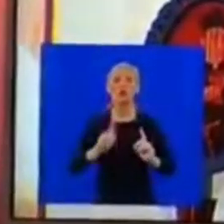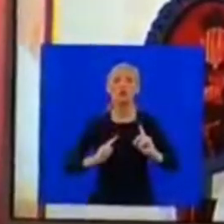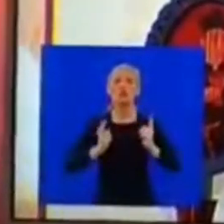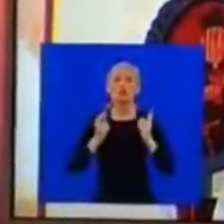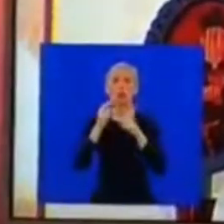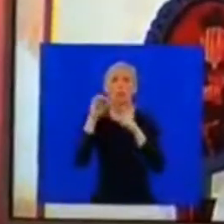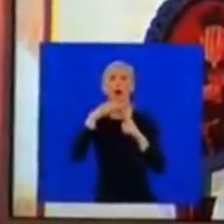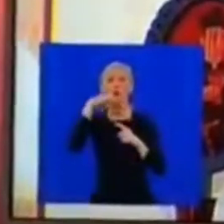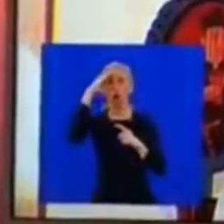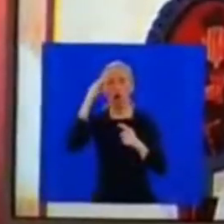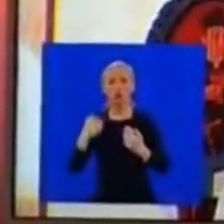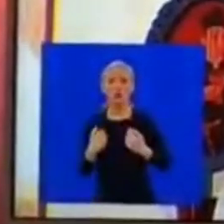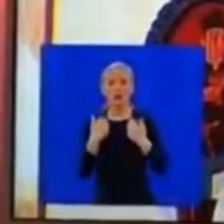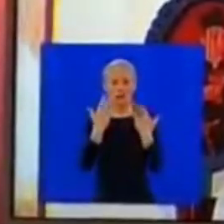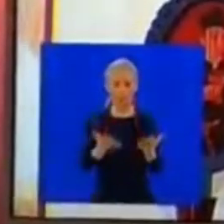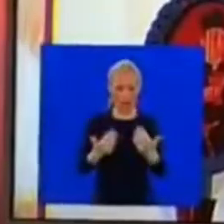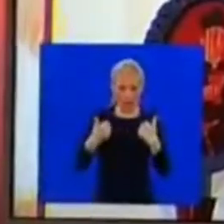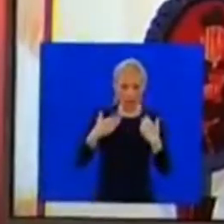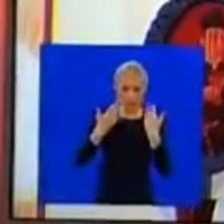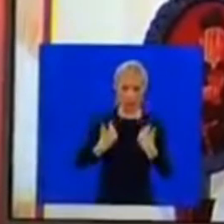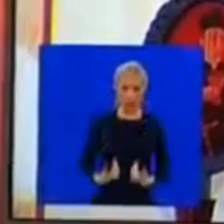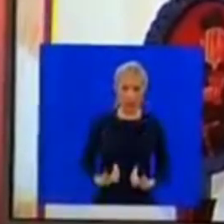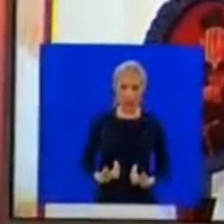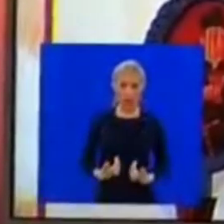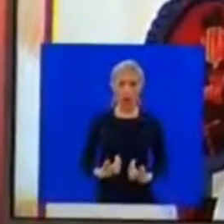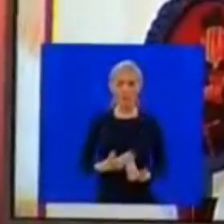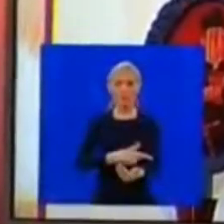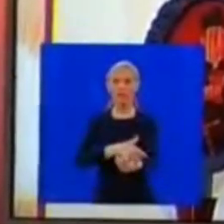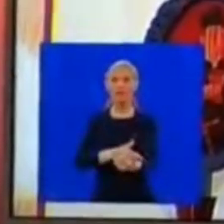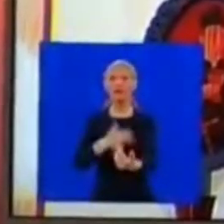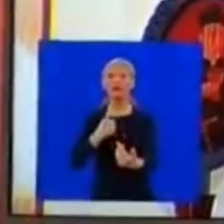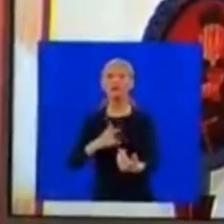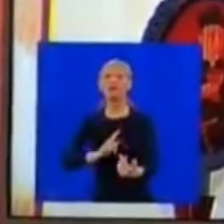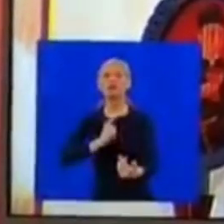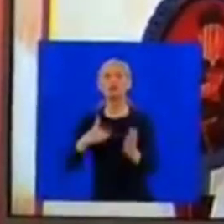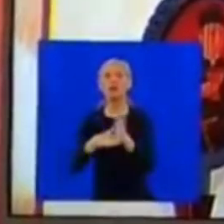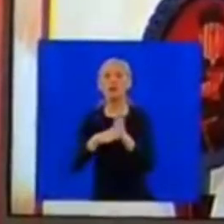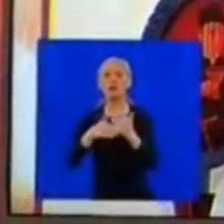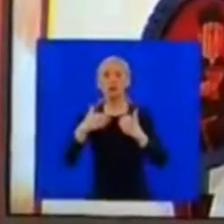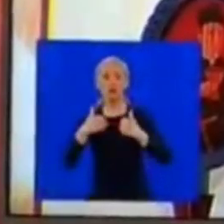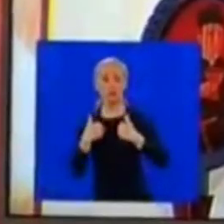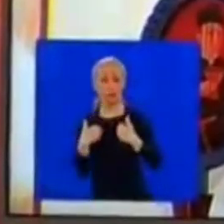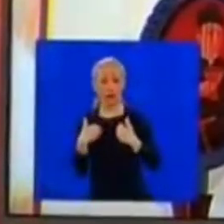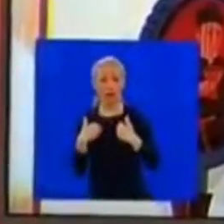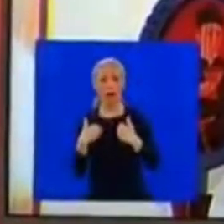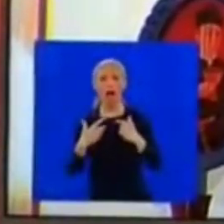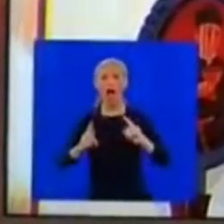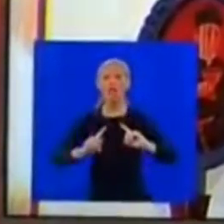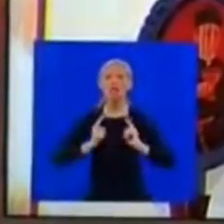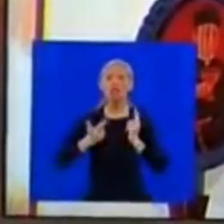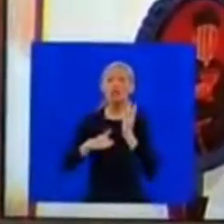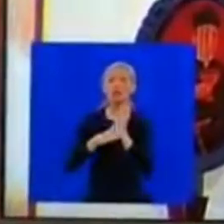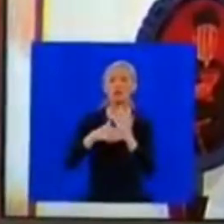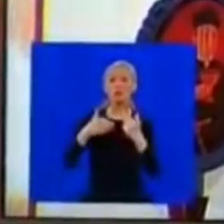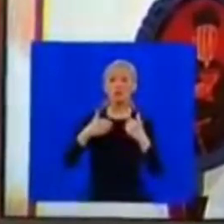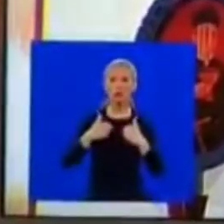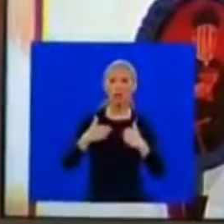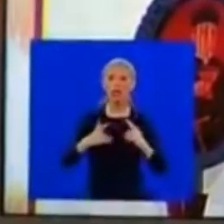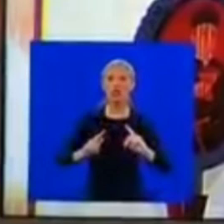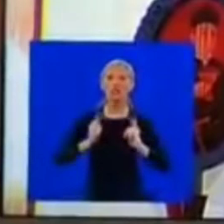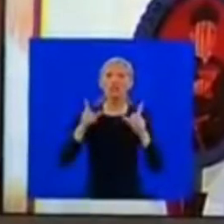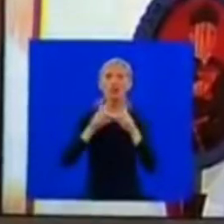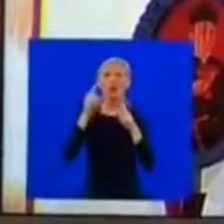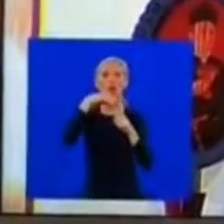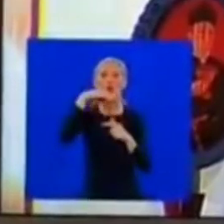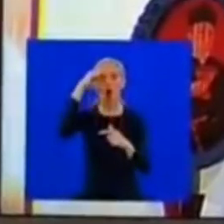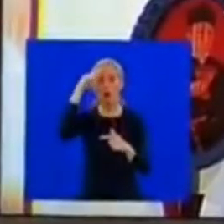ocu, daje nam svoje tijelo, svoju krv, da mi živimo po njemu, a živeći po njemu, živimo u ocu koji je